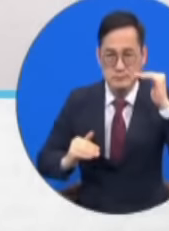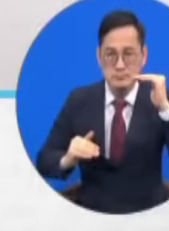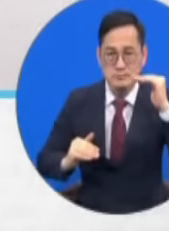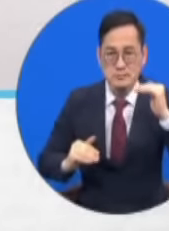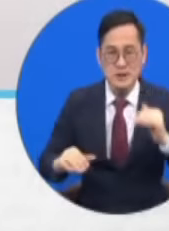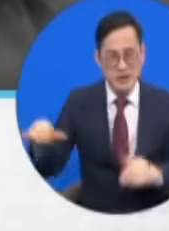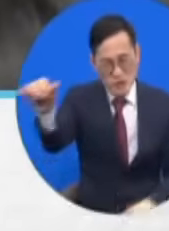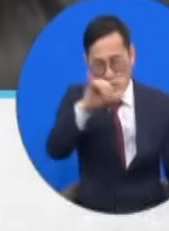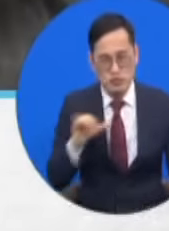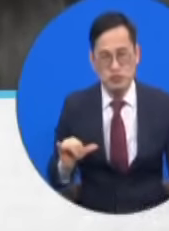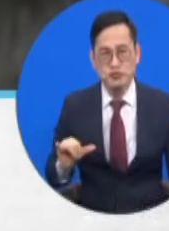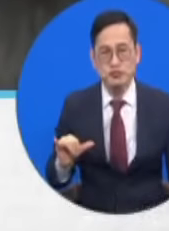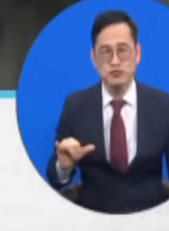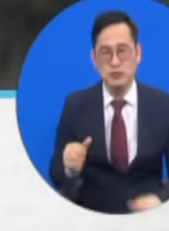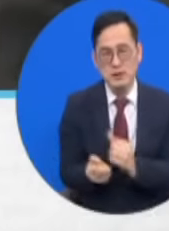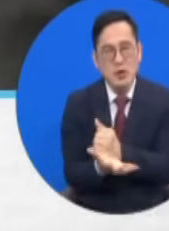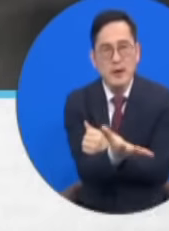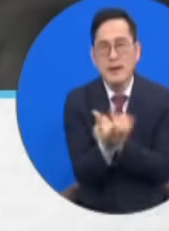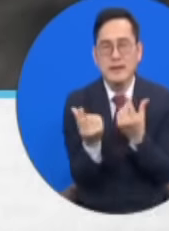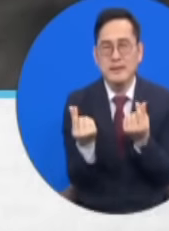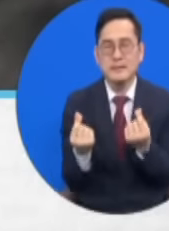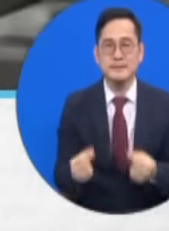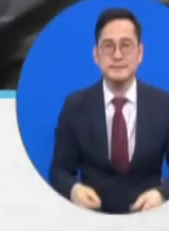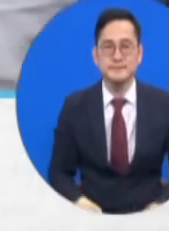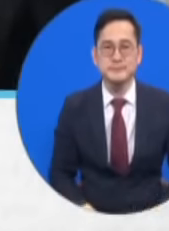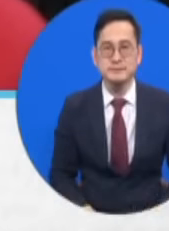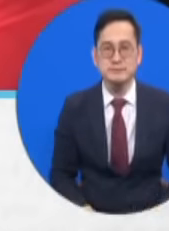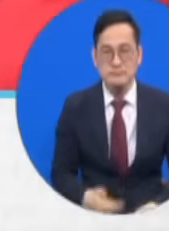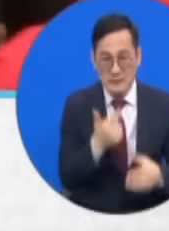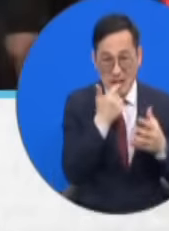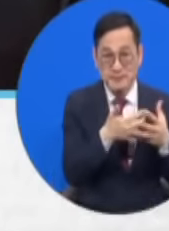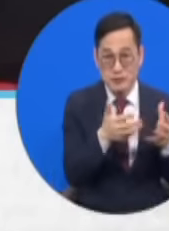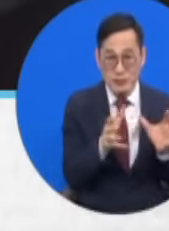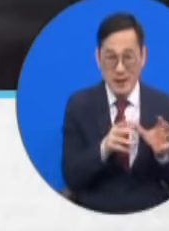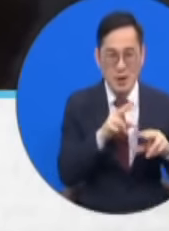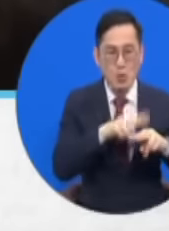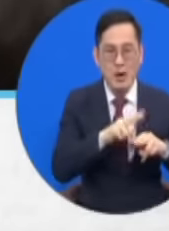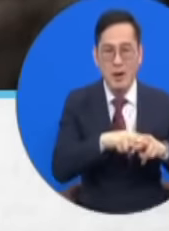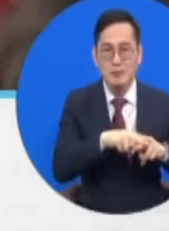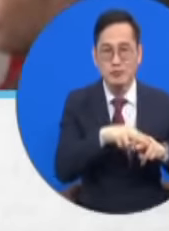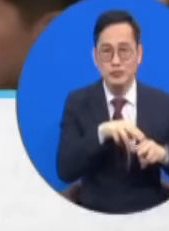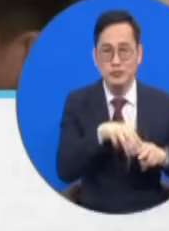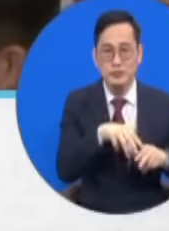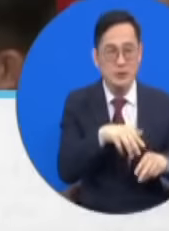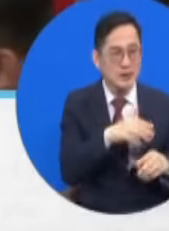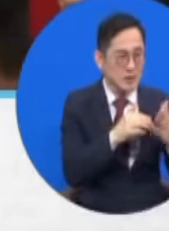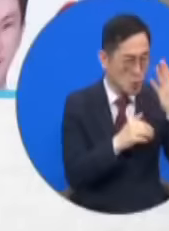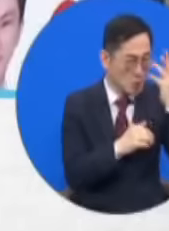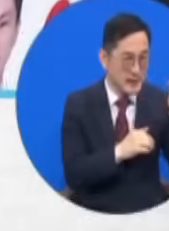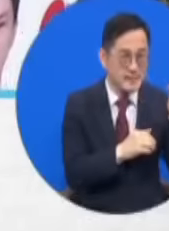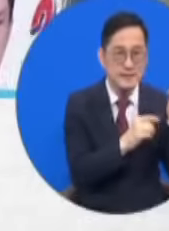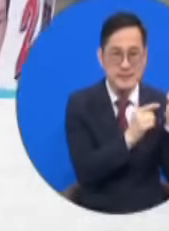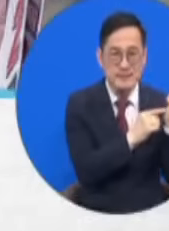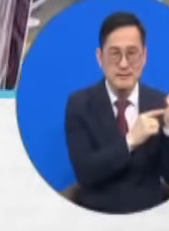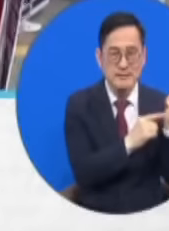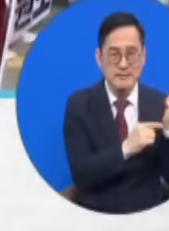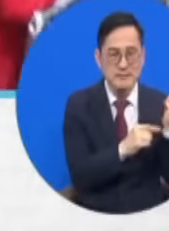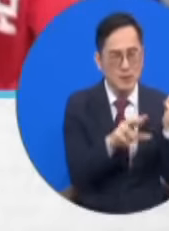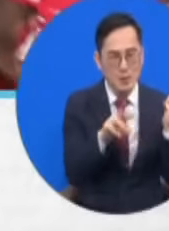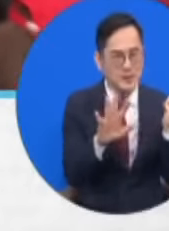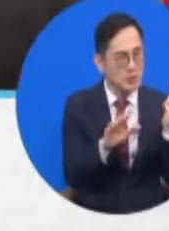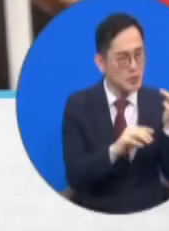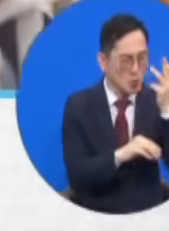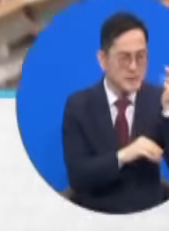결정된다고 볼 수 있어요. 그런데 일단 민주당에서는 이제 광화문, 저 용산역 광장을 선택한 이유가